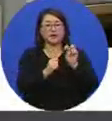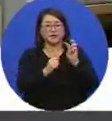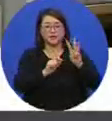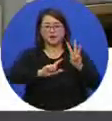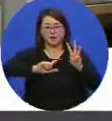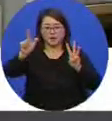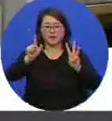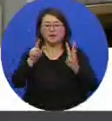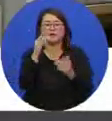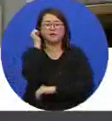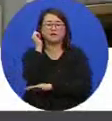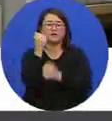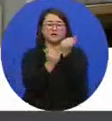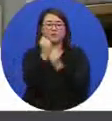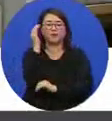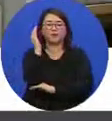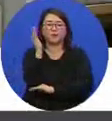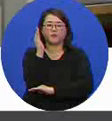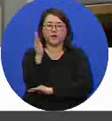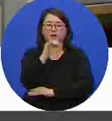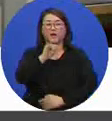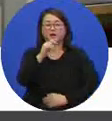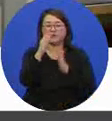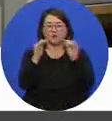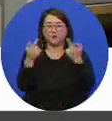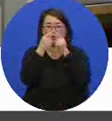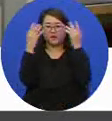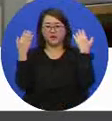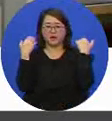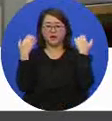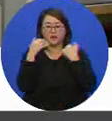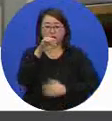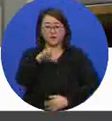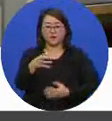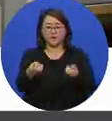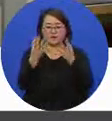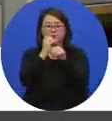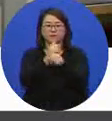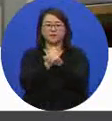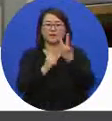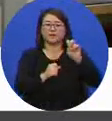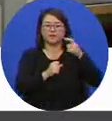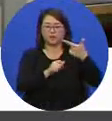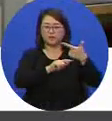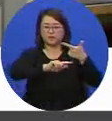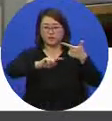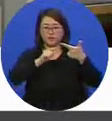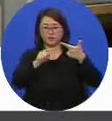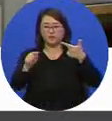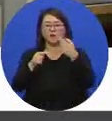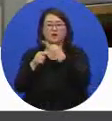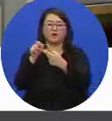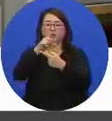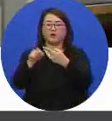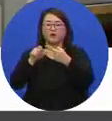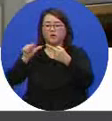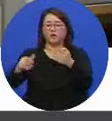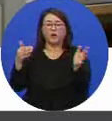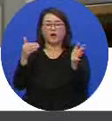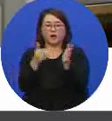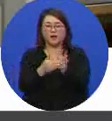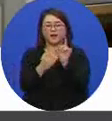입시 설명회를 전주대 JJ 아트홀에서 진행할 예정이고요. 또 26일부터 내년도 1월 5일까지는